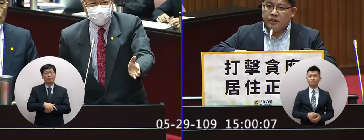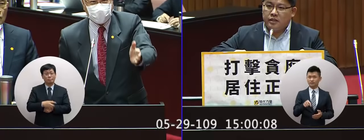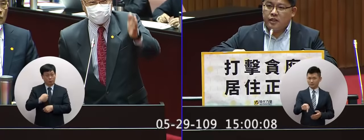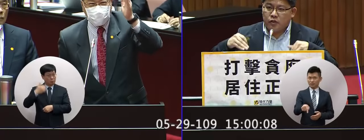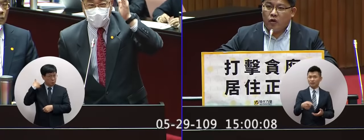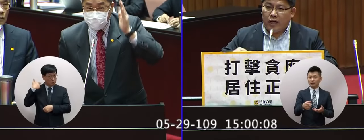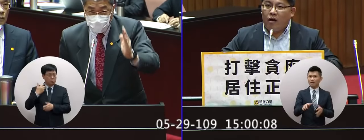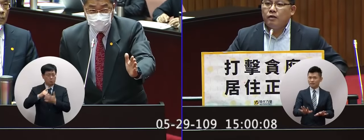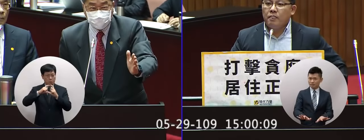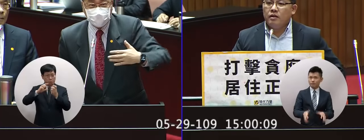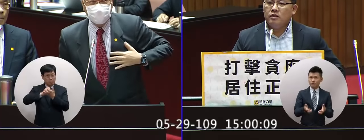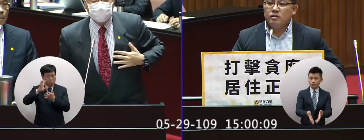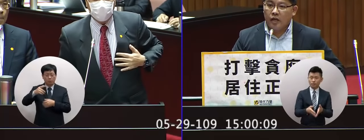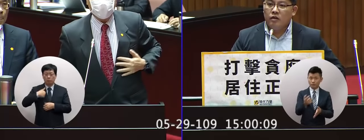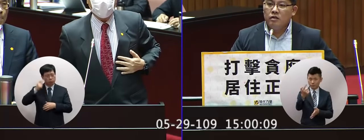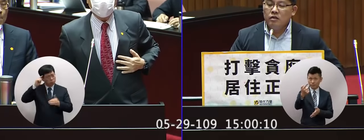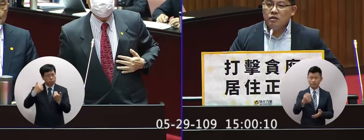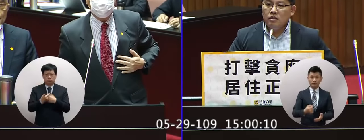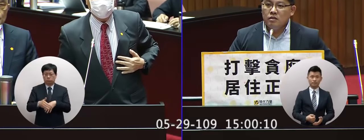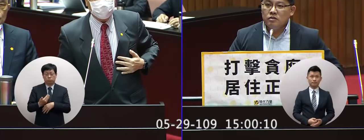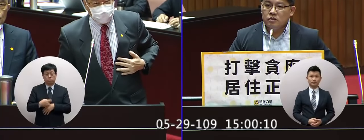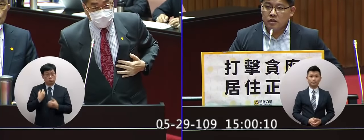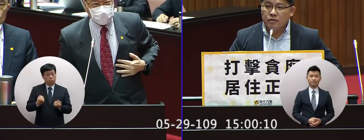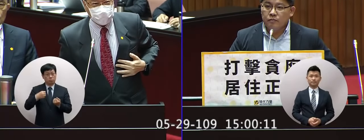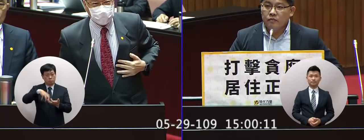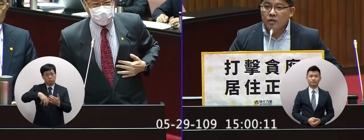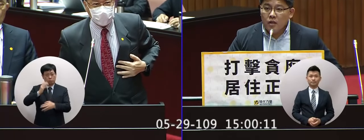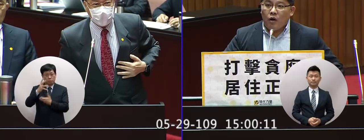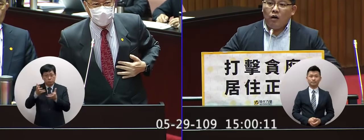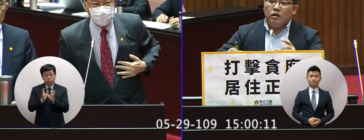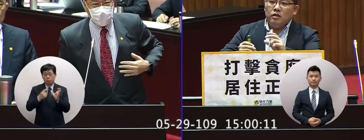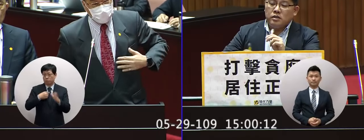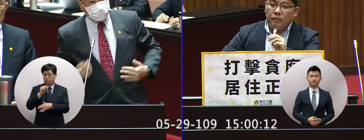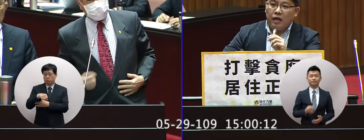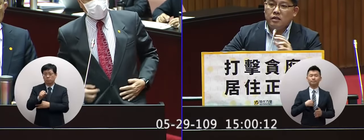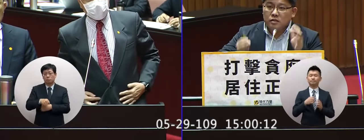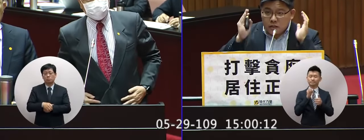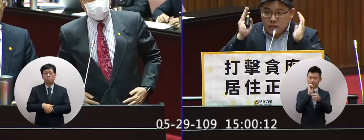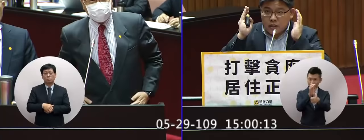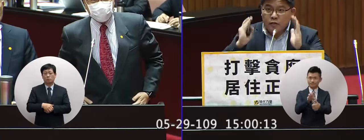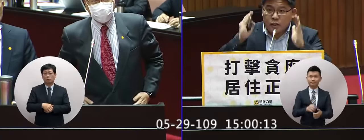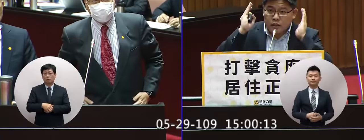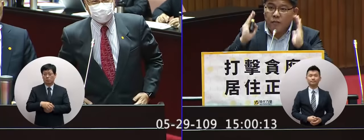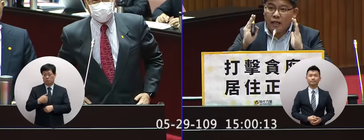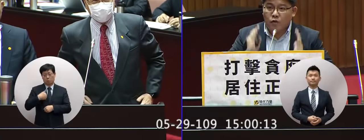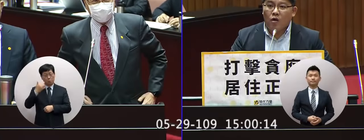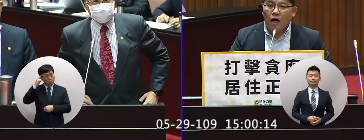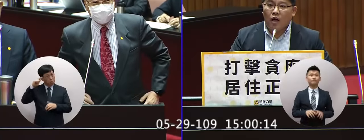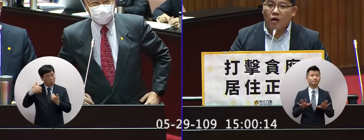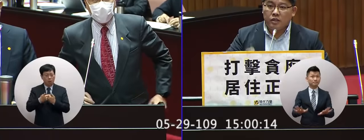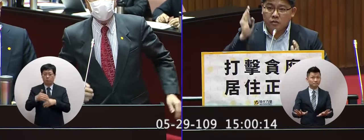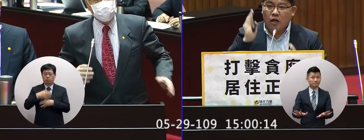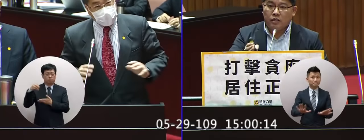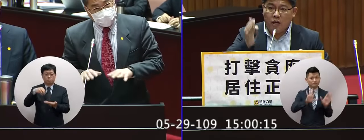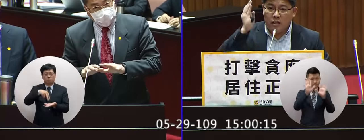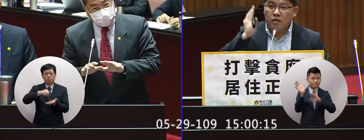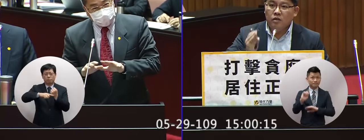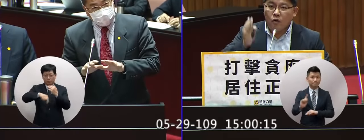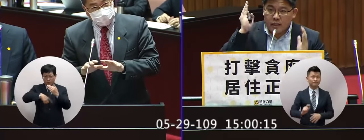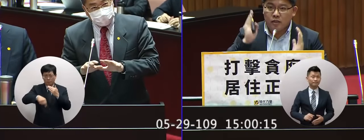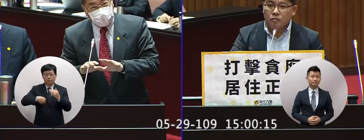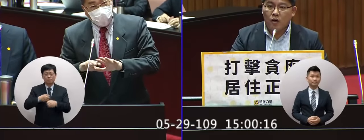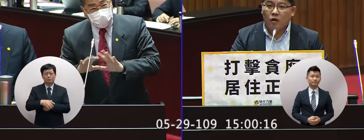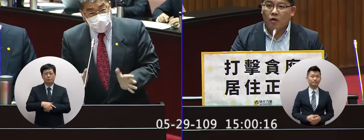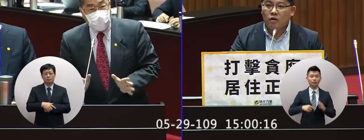我当时讲说我不反对，我起来进步立场。我当然是赞成啊！ 我讲，啊无，我变哪上去管理？ 今 麦状